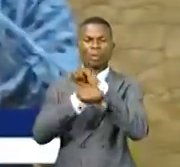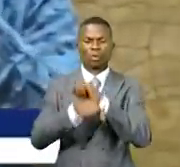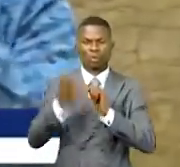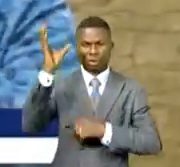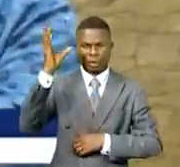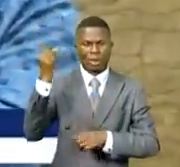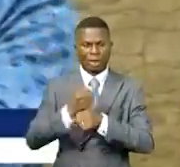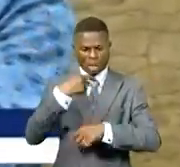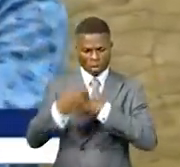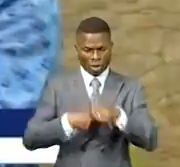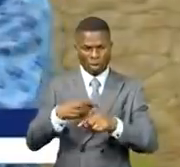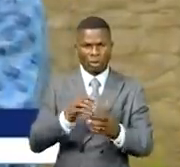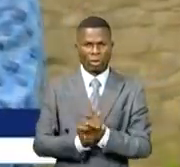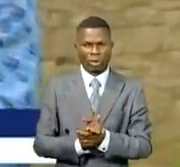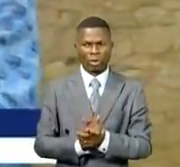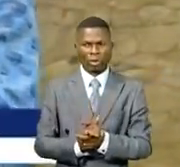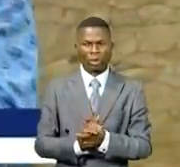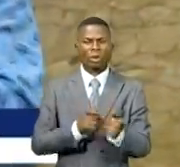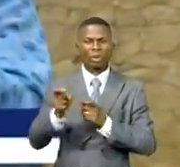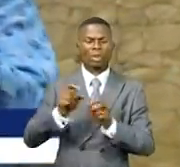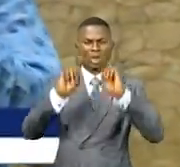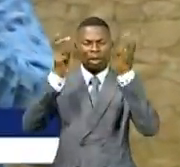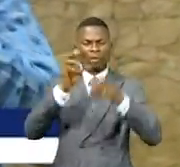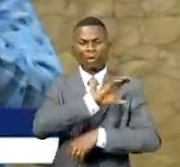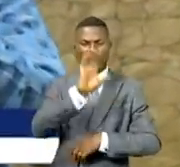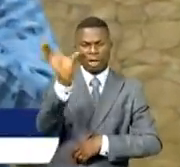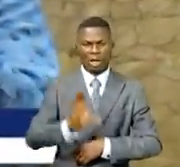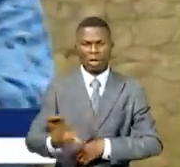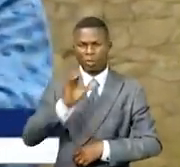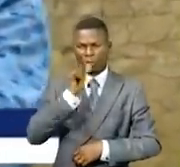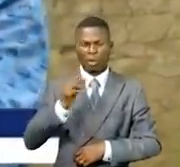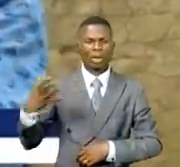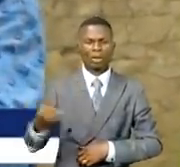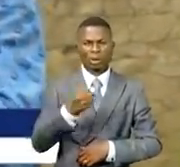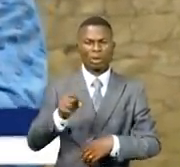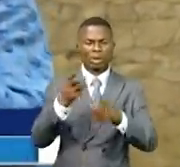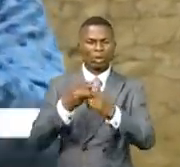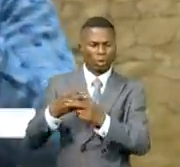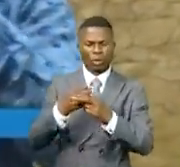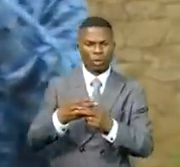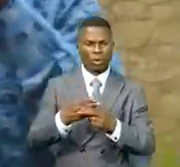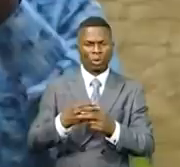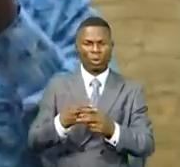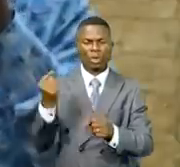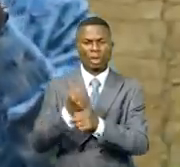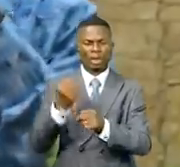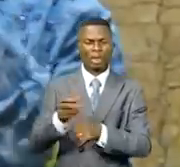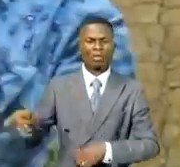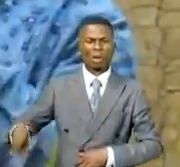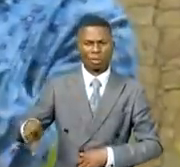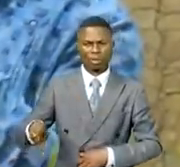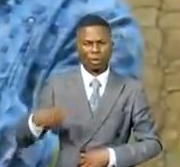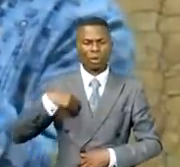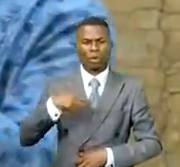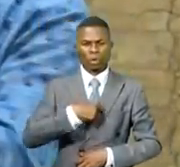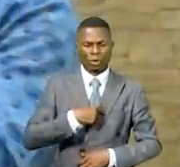d'un député n'est pas de gérer la ville ou la commune, mais de légiférer et de contrôler l'exécutif provincial. Moi, en